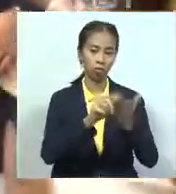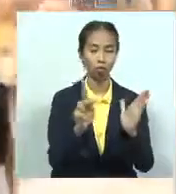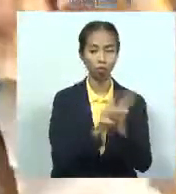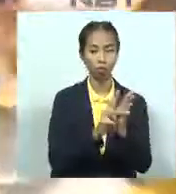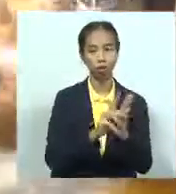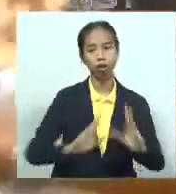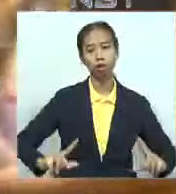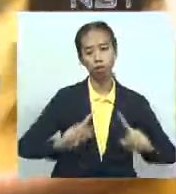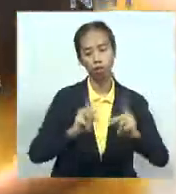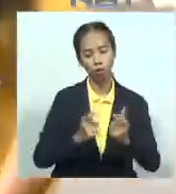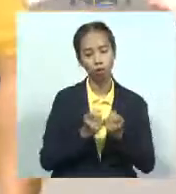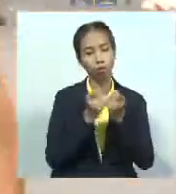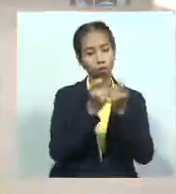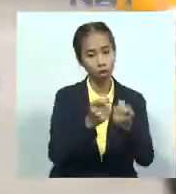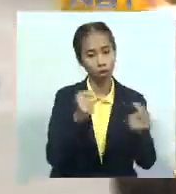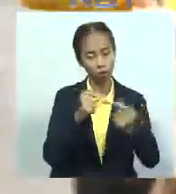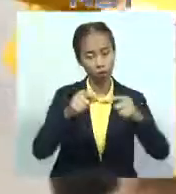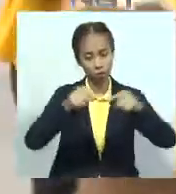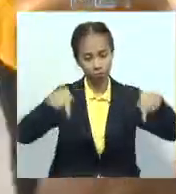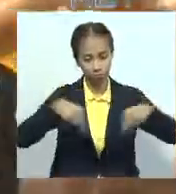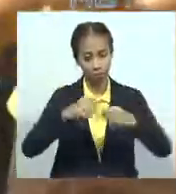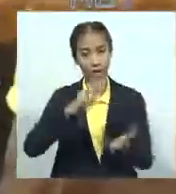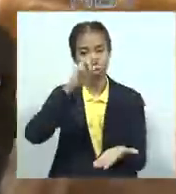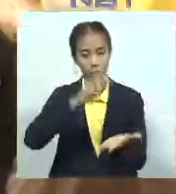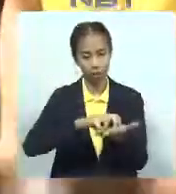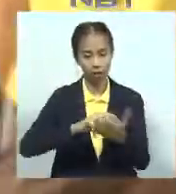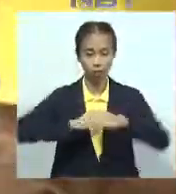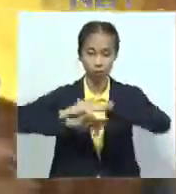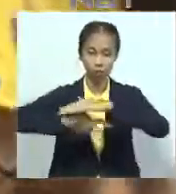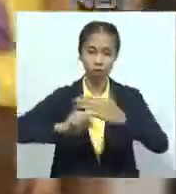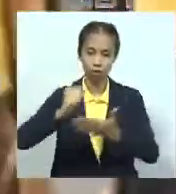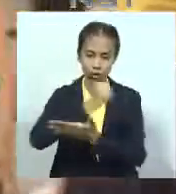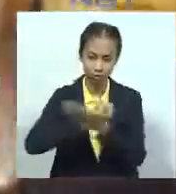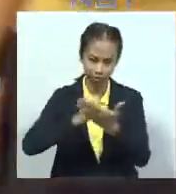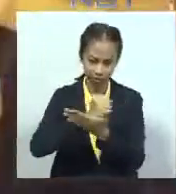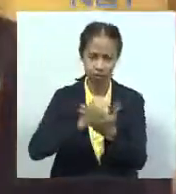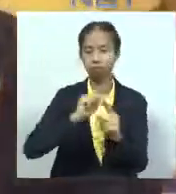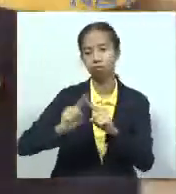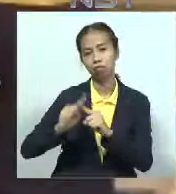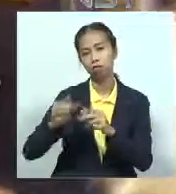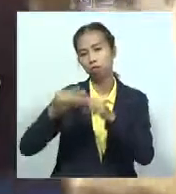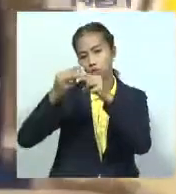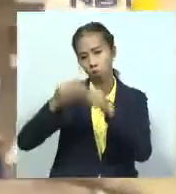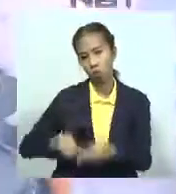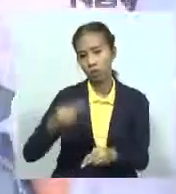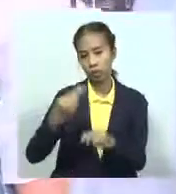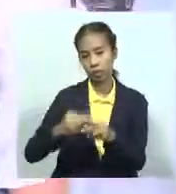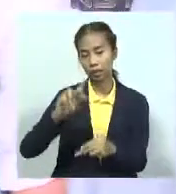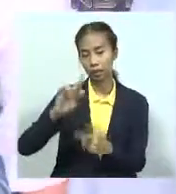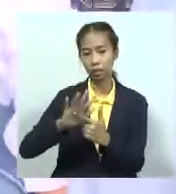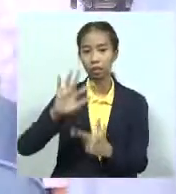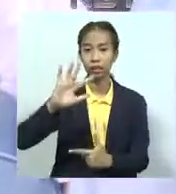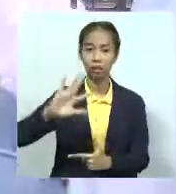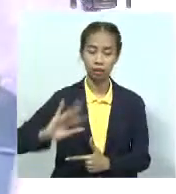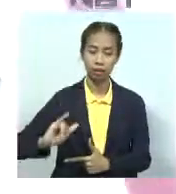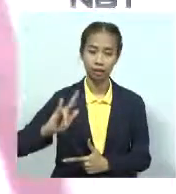การขออนุญาตและการออกใบอนุญาตเกี่ยวกับโฆษณายาเสพติดให้โทษประเภท5เฉพาะกัญชากระทรวงทรัพยาก